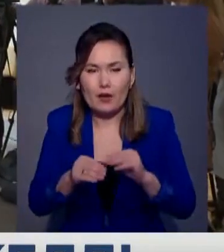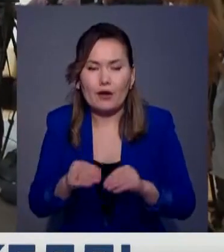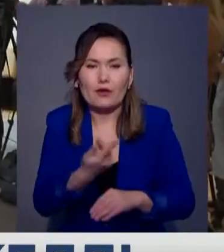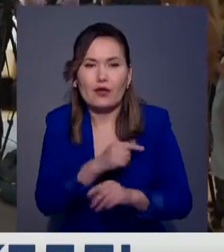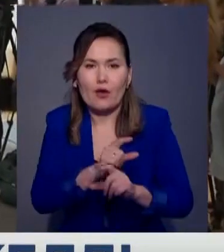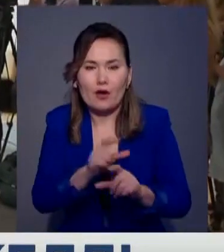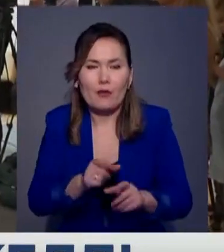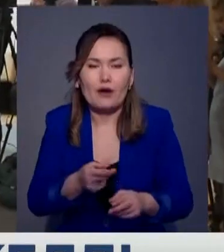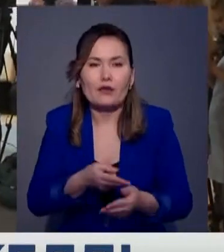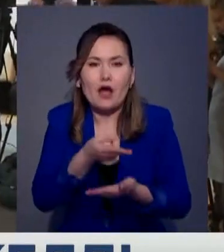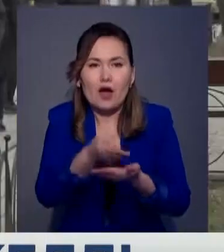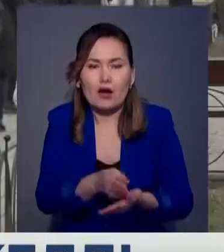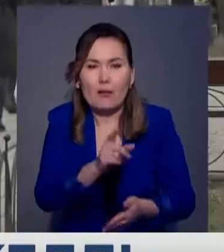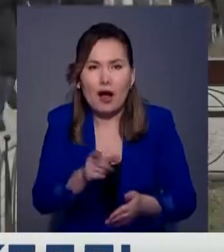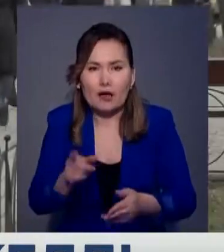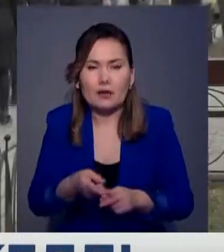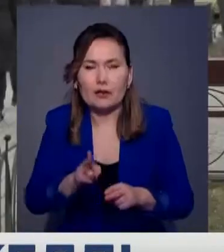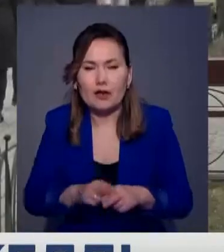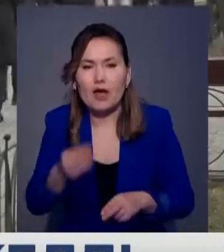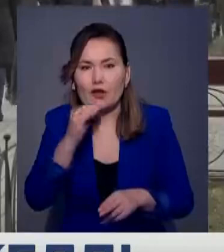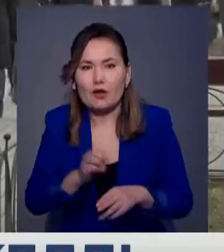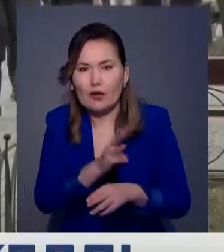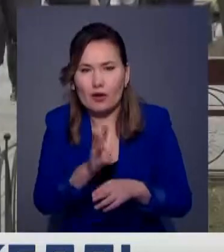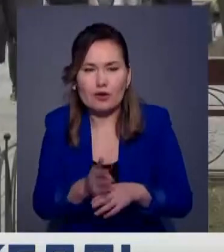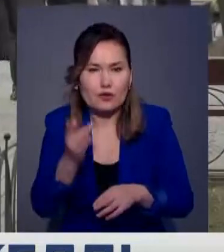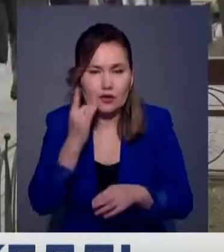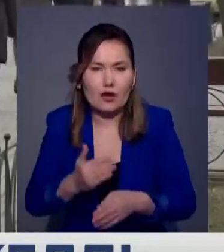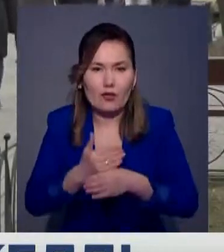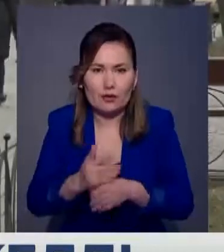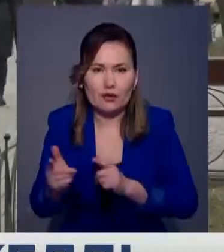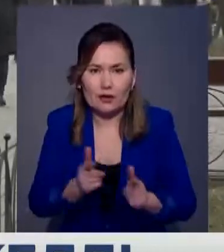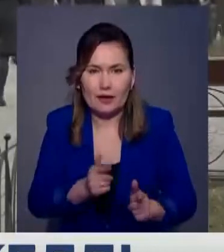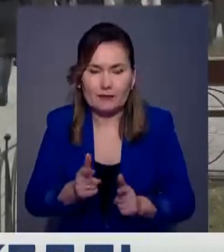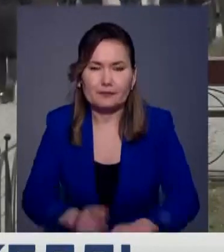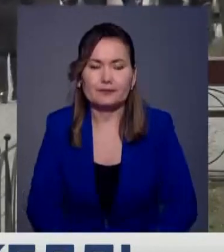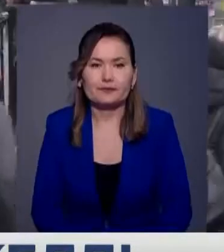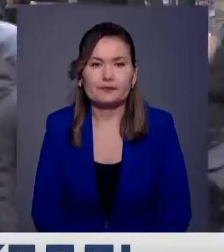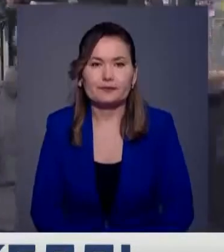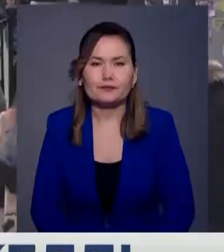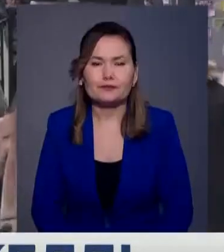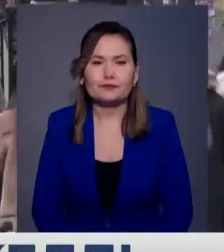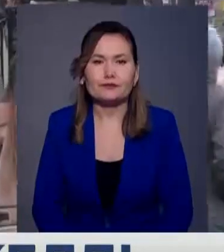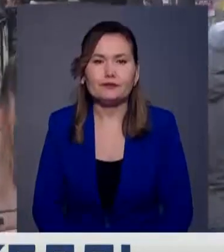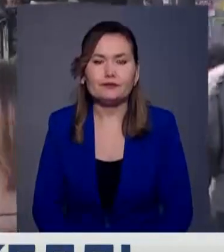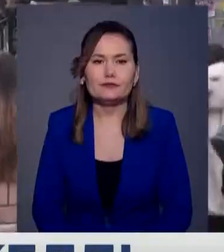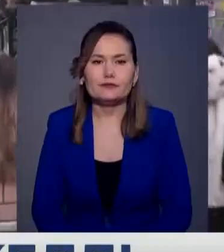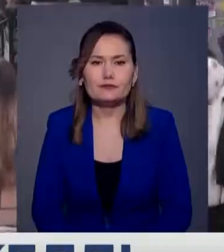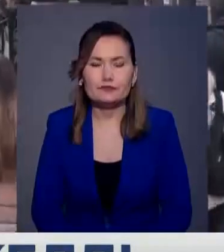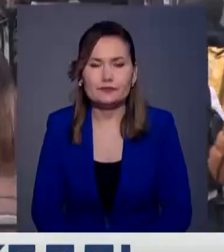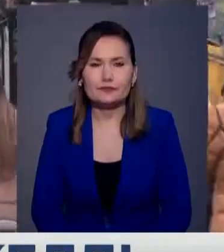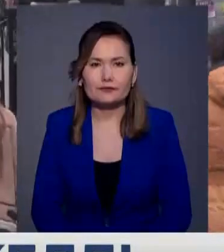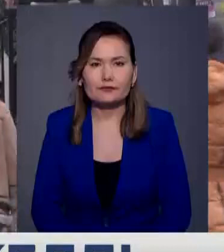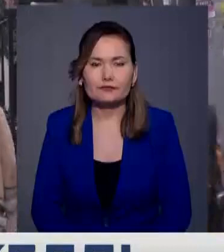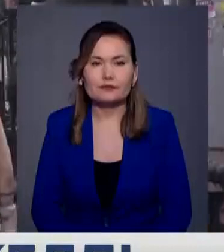тағам түрлерін әкеліп, жерлестер мен шетелдіктерге жылы сөздерін арнады. Аида Кадырбай, Петр Бареко, Хабар 24,